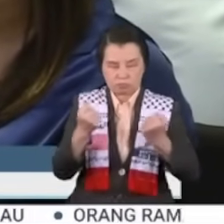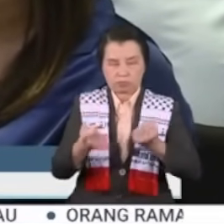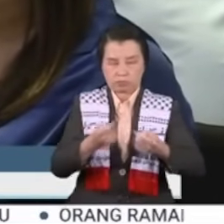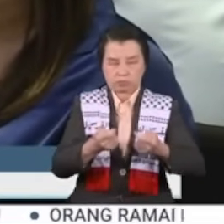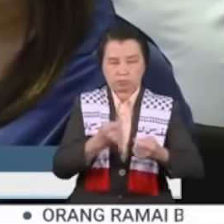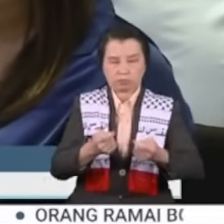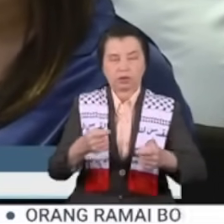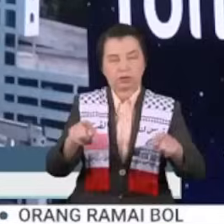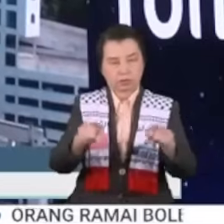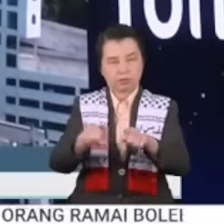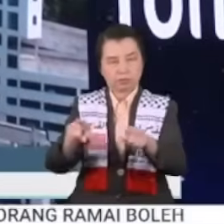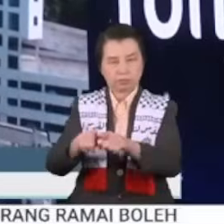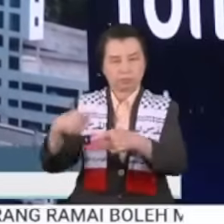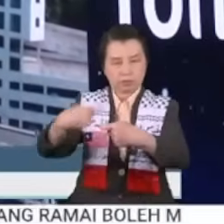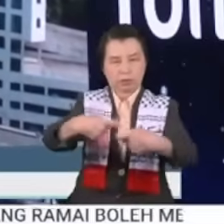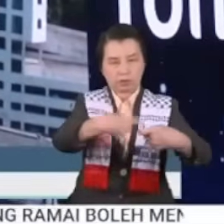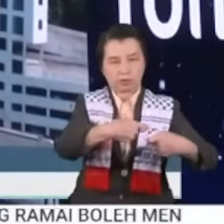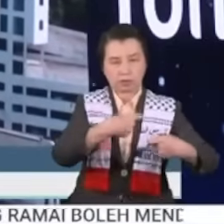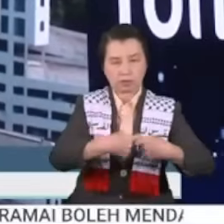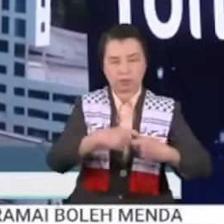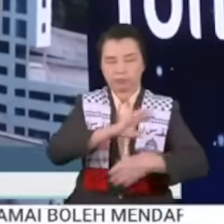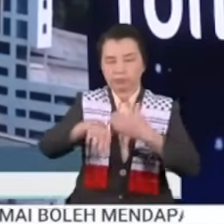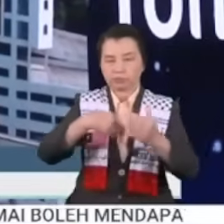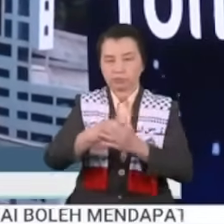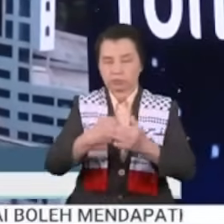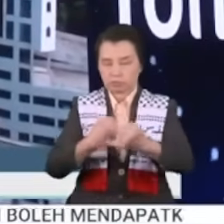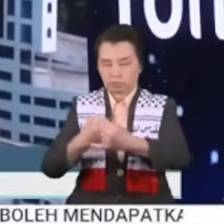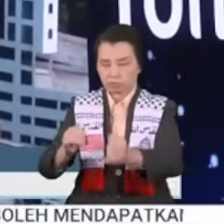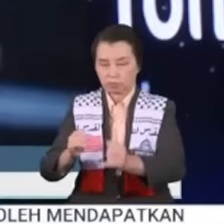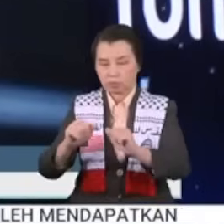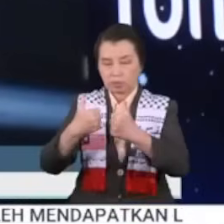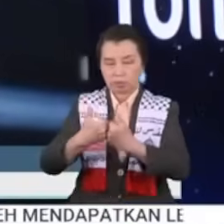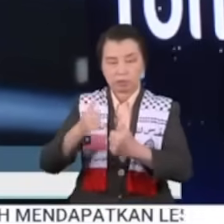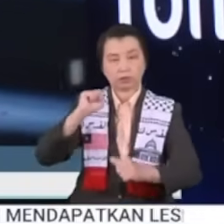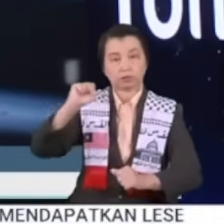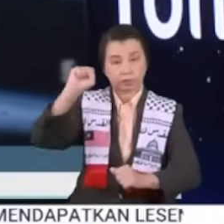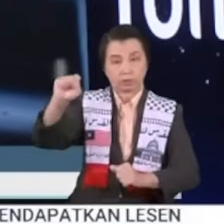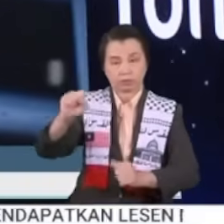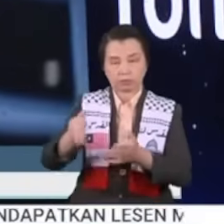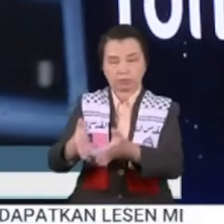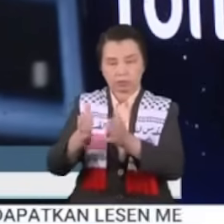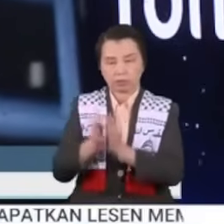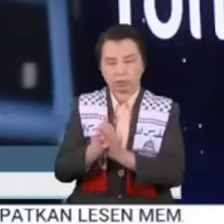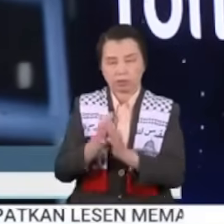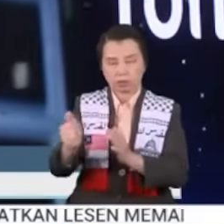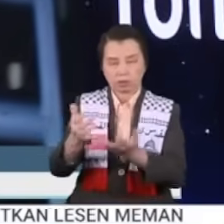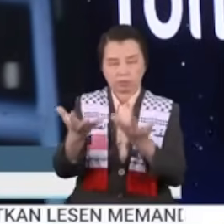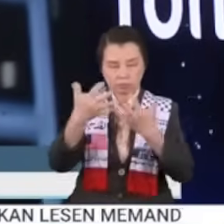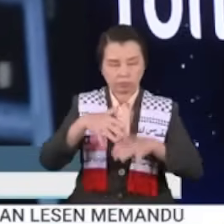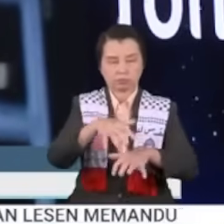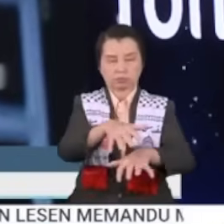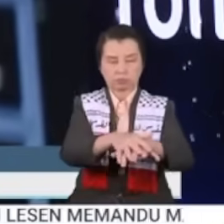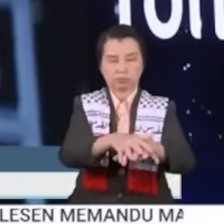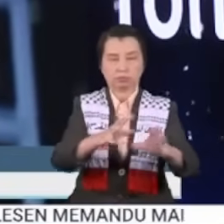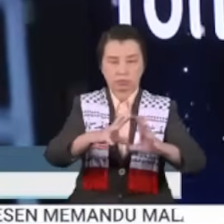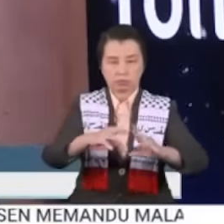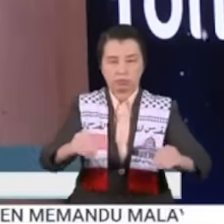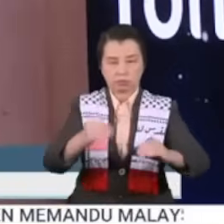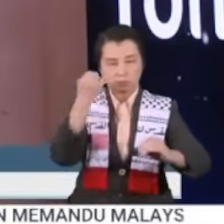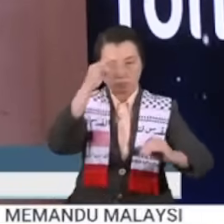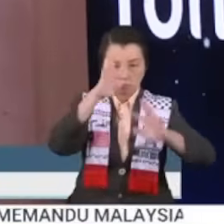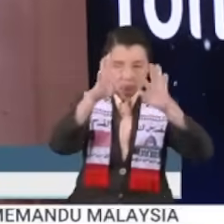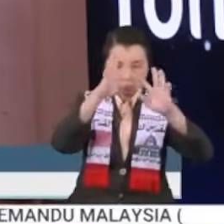saling berkaitan justeru semua jabatan dan agensi dalam kerajaan Sabah digesa untuk mengintegrasikan penyelesaian